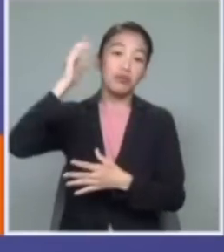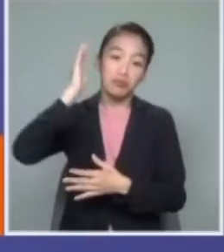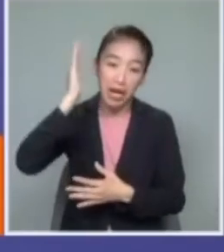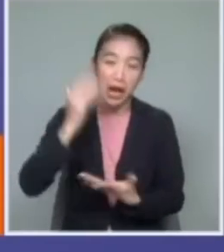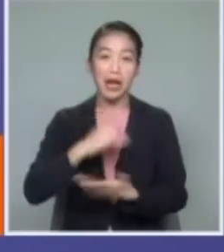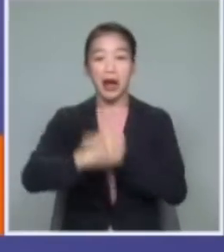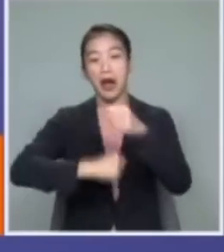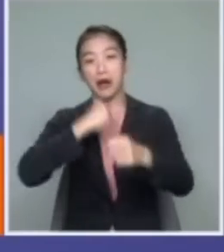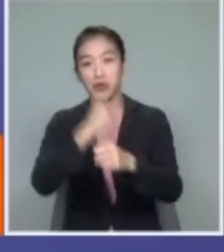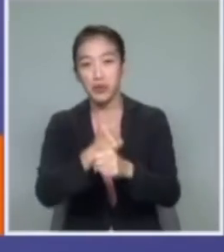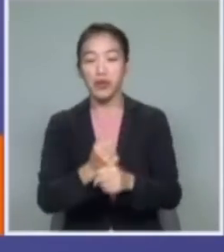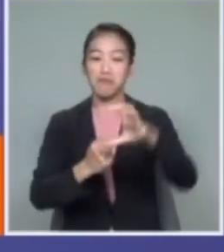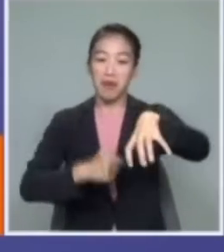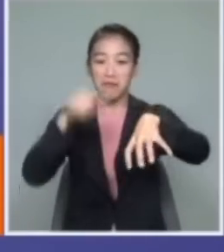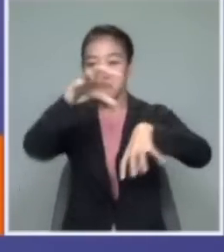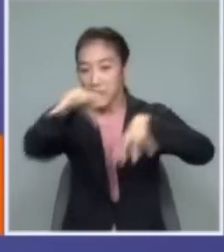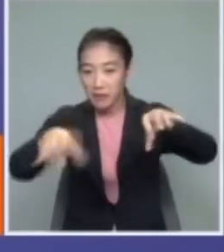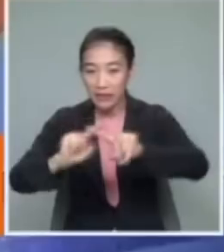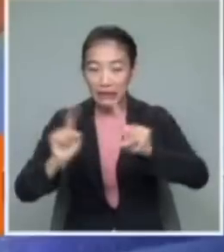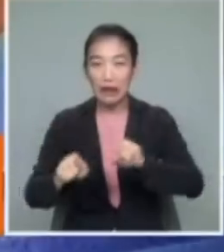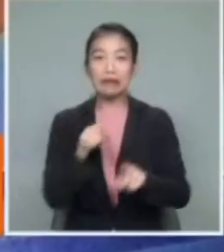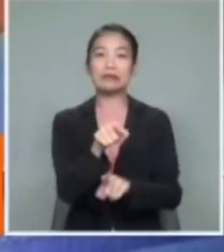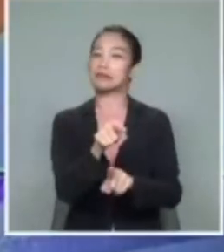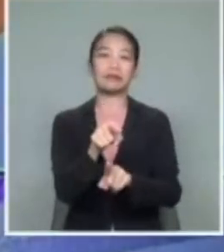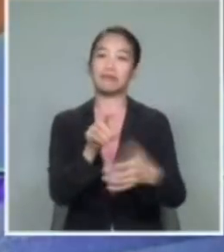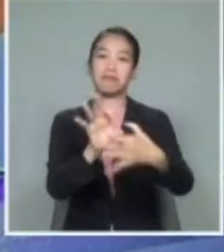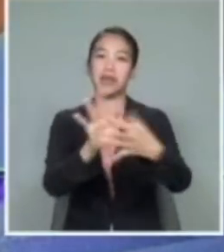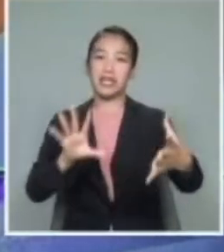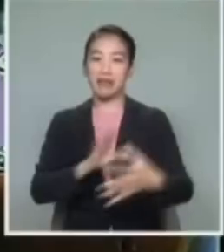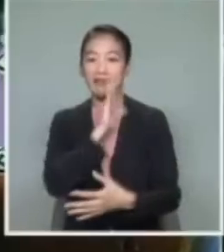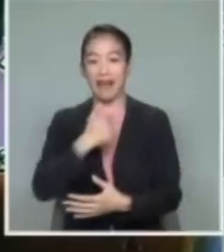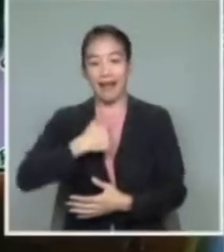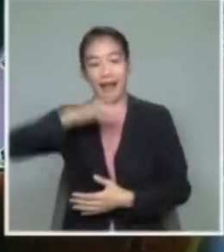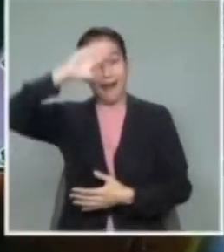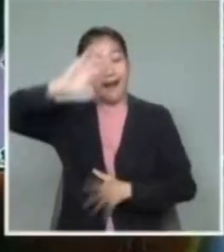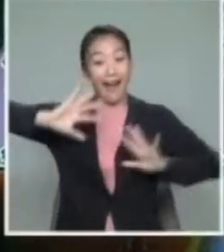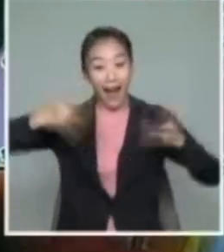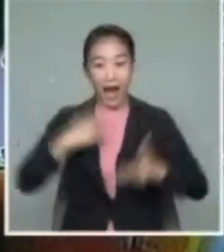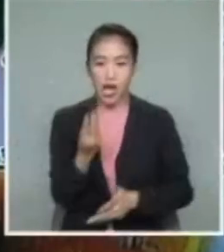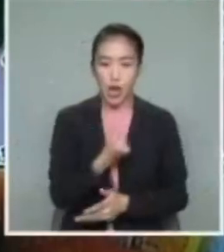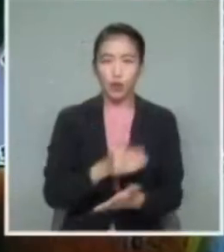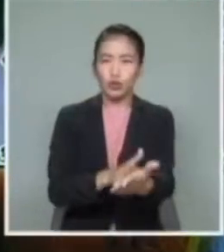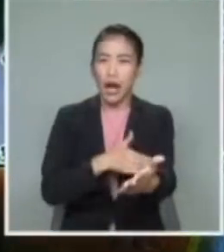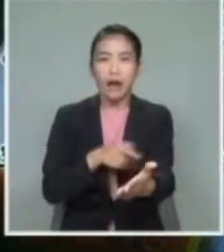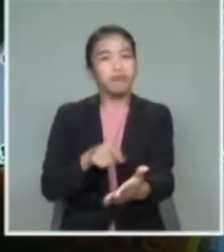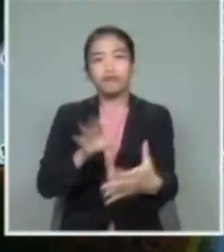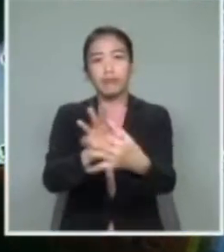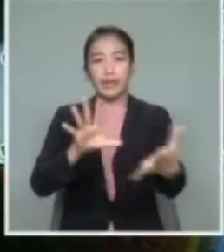แพร่เชื้อไม่ใช่ตัวแปรสำคัญว่าผู้ป่วยจะหายช้าหรือเร็วแต่ขึ้นอยู่กับอาการของโรคแต่ละคนที่